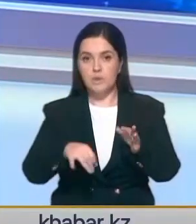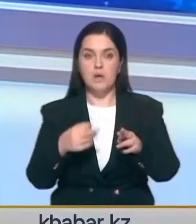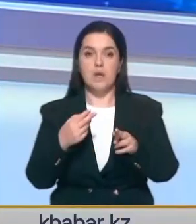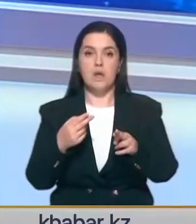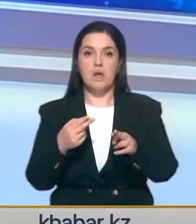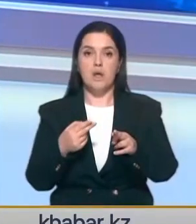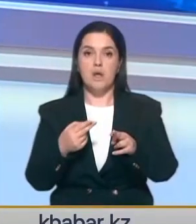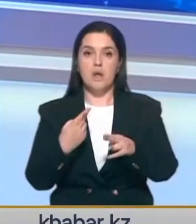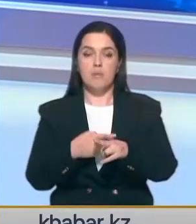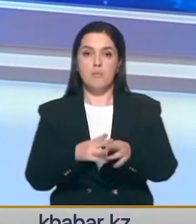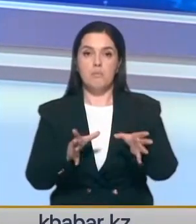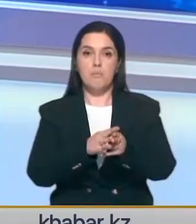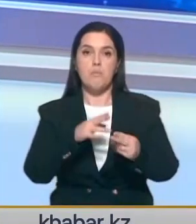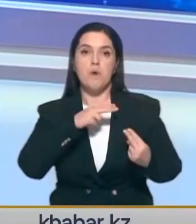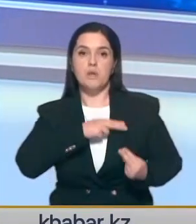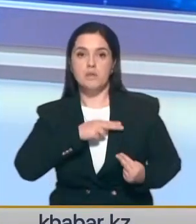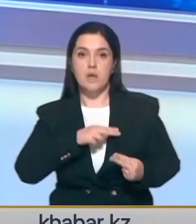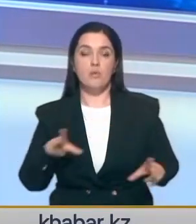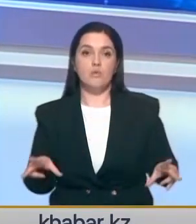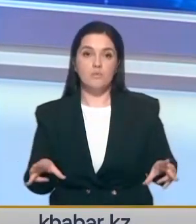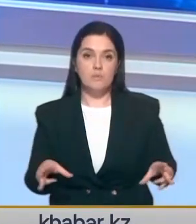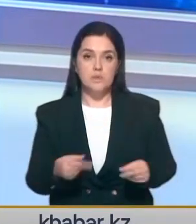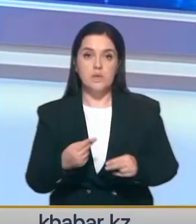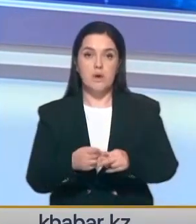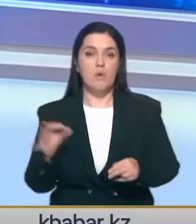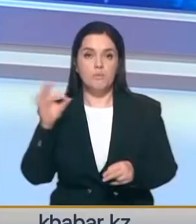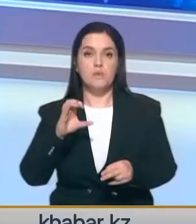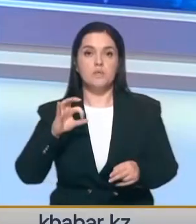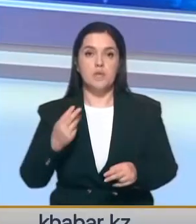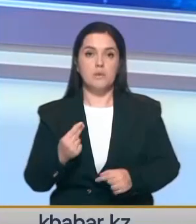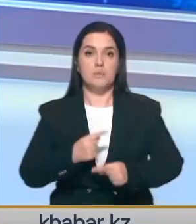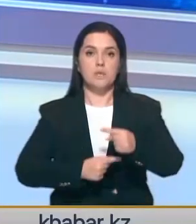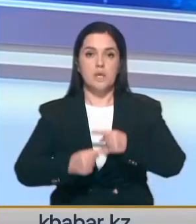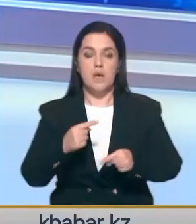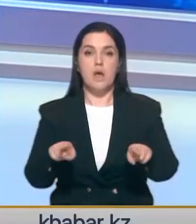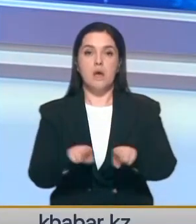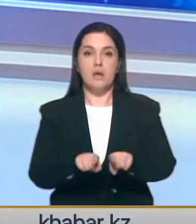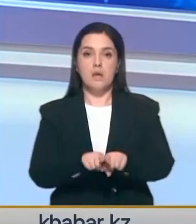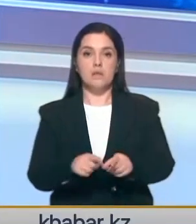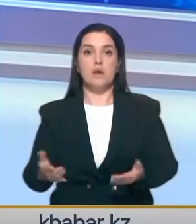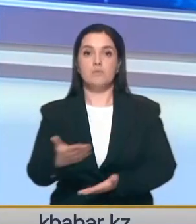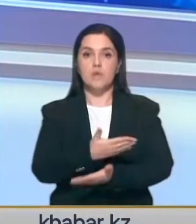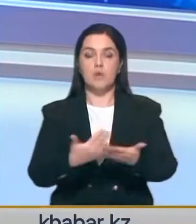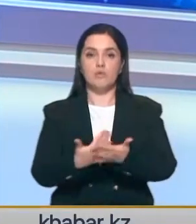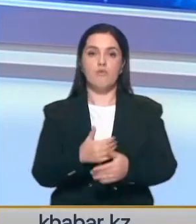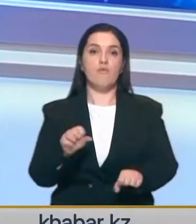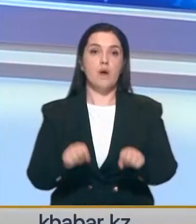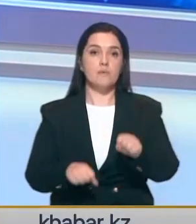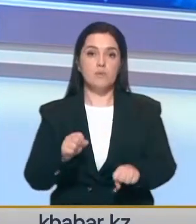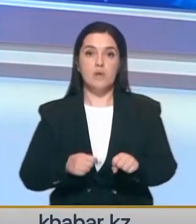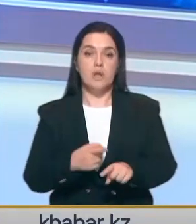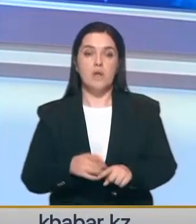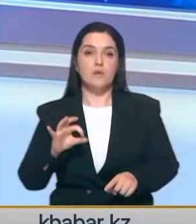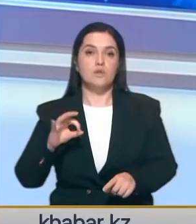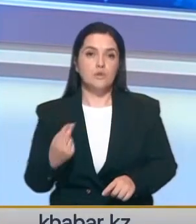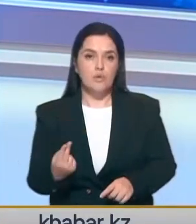опытом, устанавливали стратегические партнерства, представляли успешные кейсы в области социального предпринимательства, а также обсуждали новые возможности